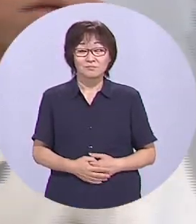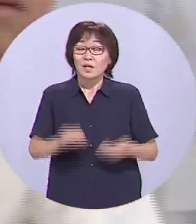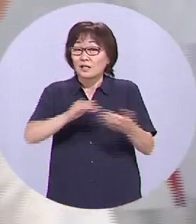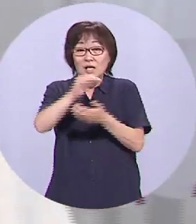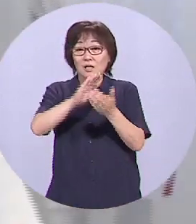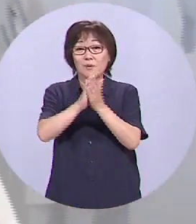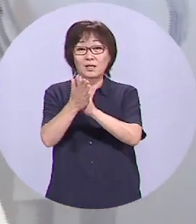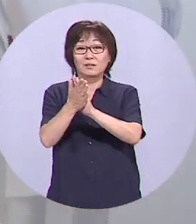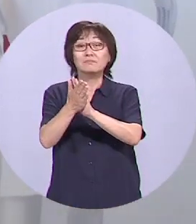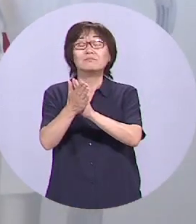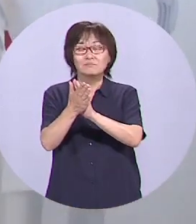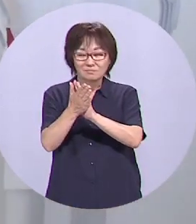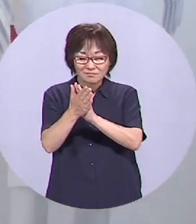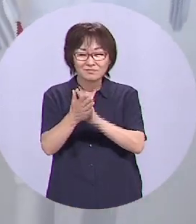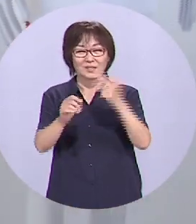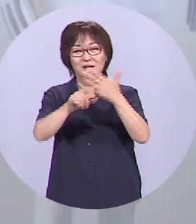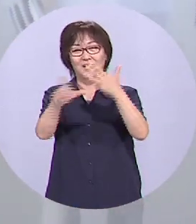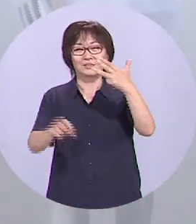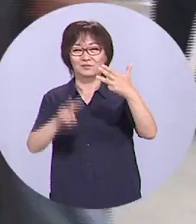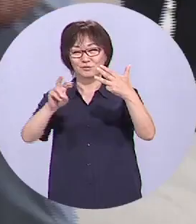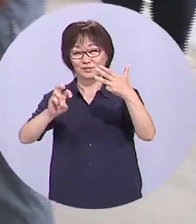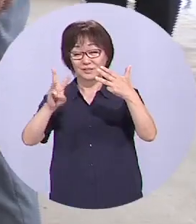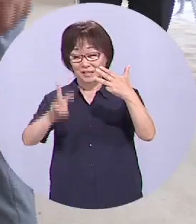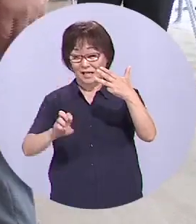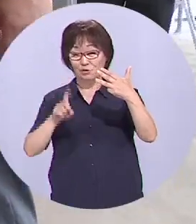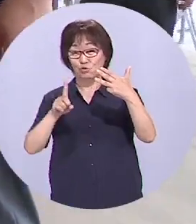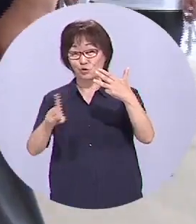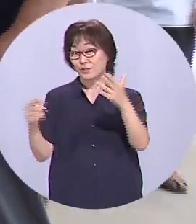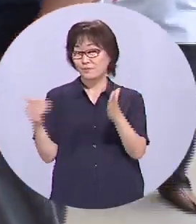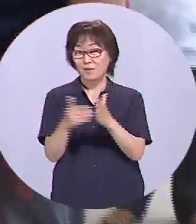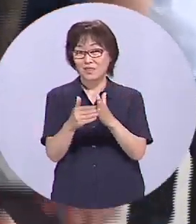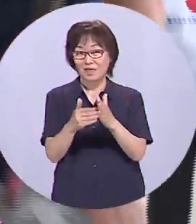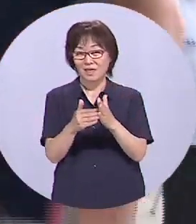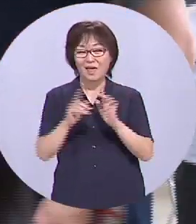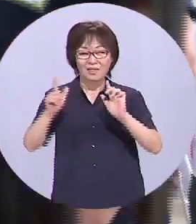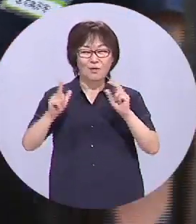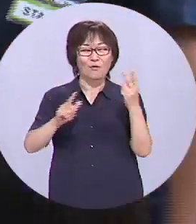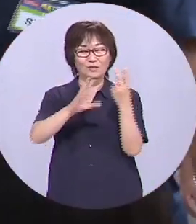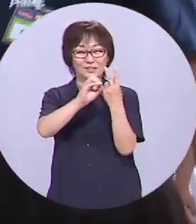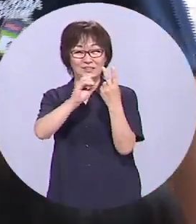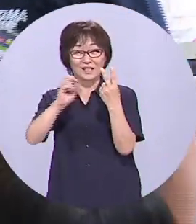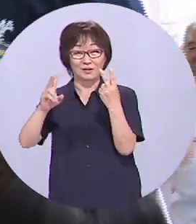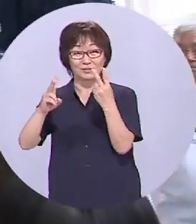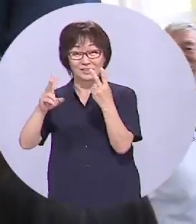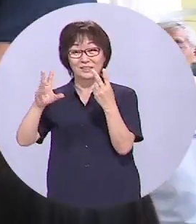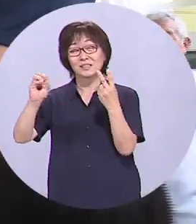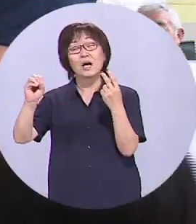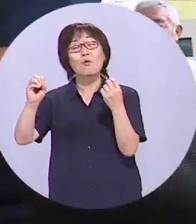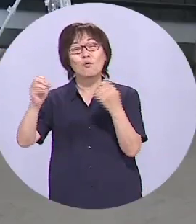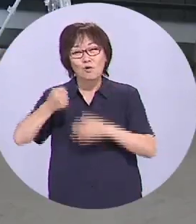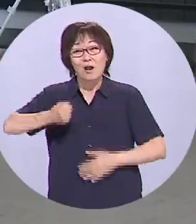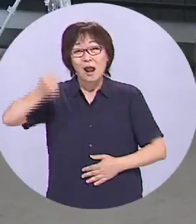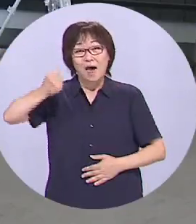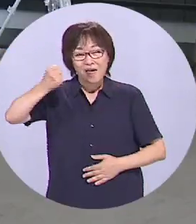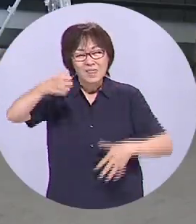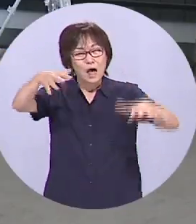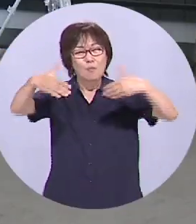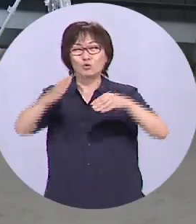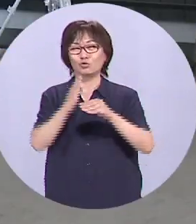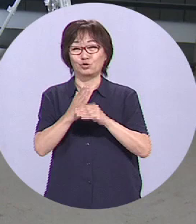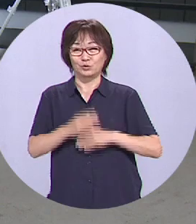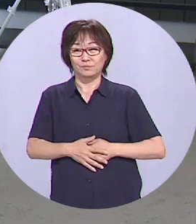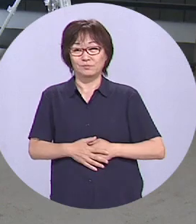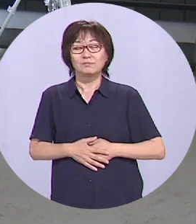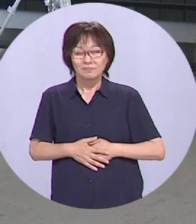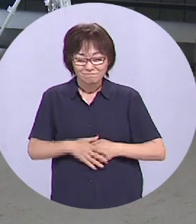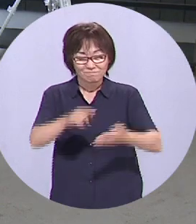埼玉県では8月31日まで東京2020オリンピックの聖火ランナーを募集中です。ぜひ